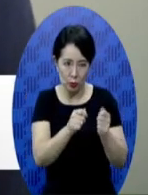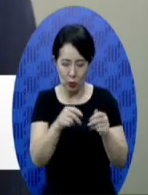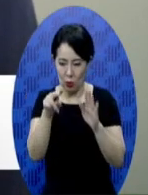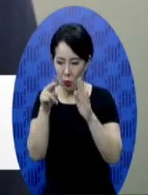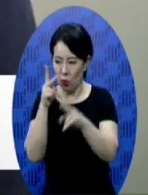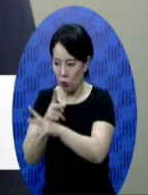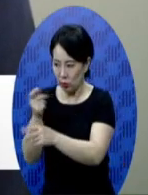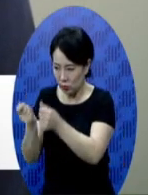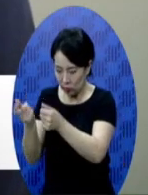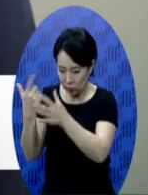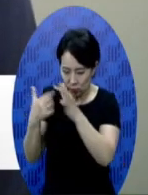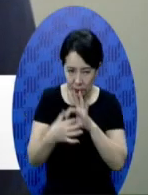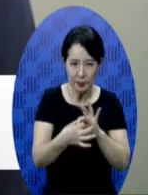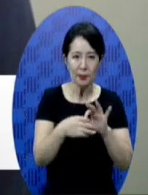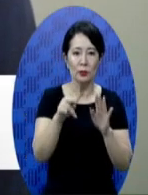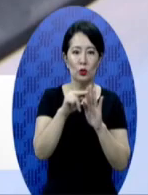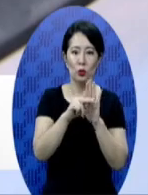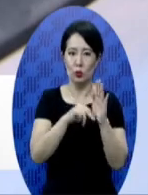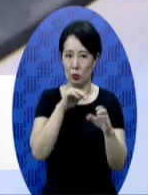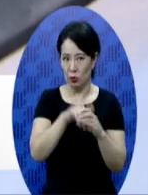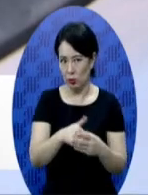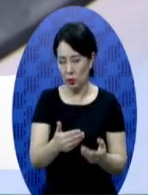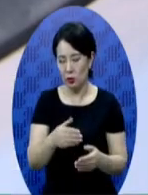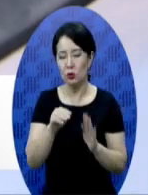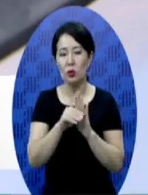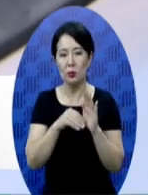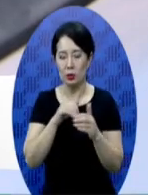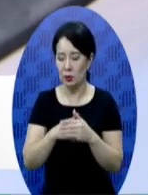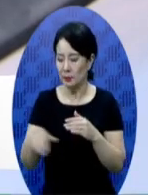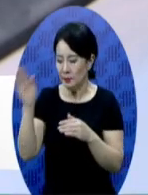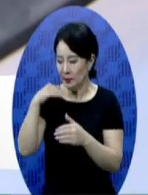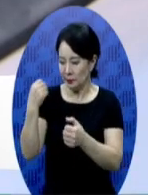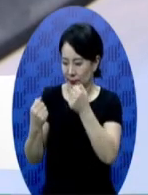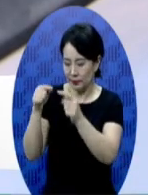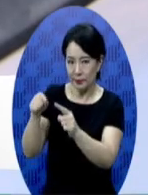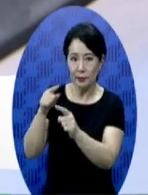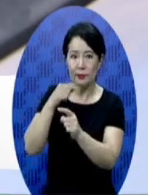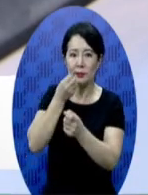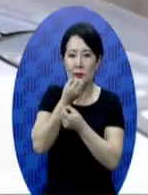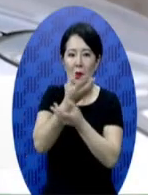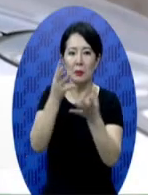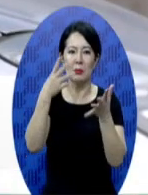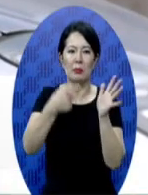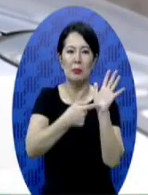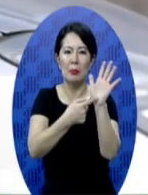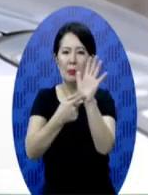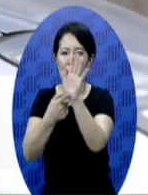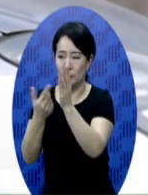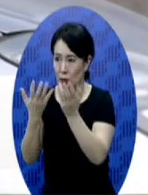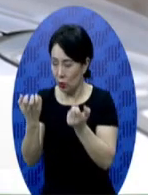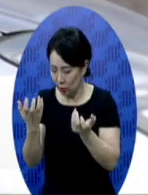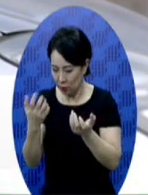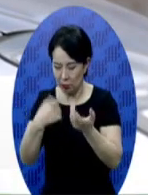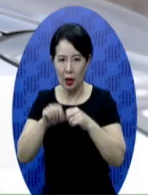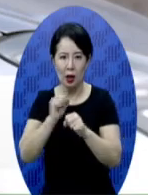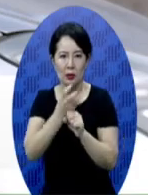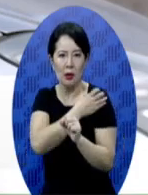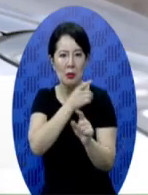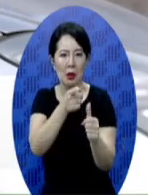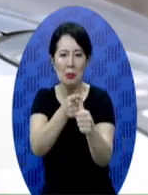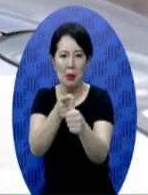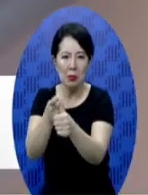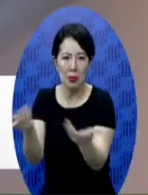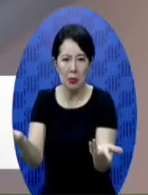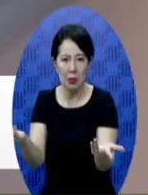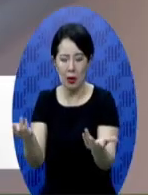нь бол журмаар зохицуулна гэсэн үг. Дуудлагын жолооч гих зар сурталчилгаа хаа сайгүй байдаг ч эргээд хариуцах эзэн нь олдохгүй үйлчилгээ